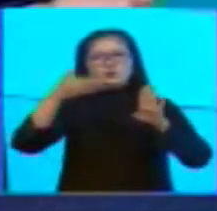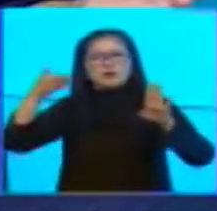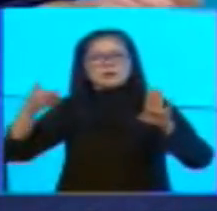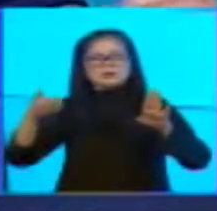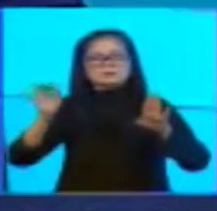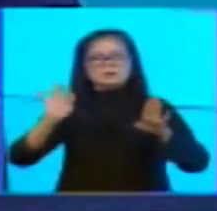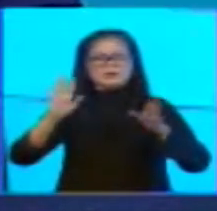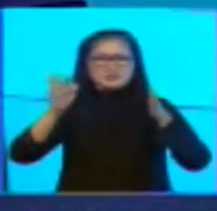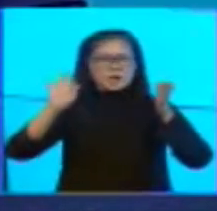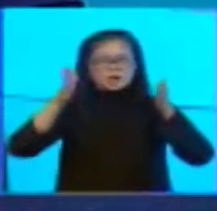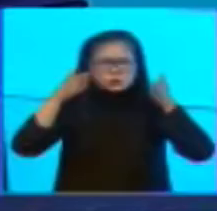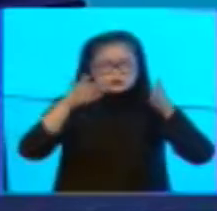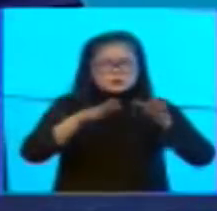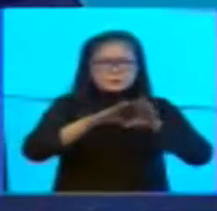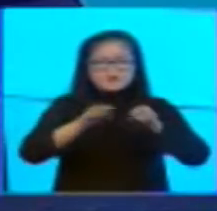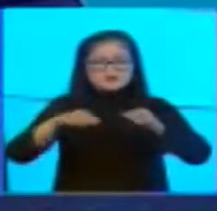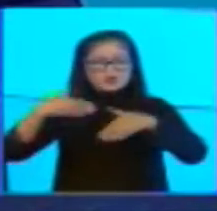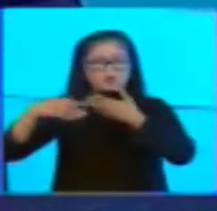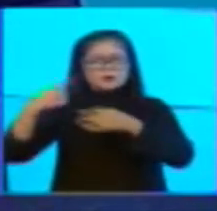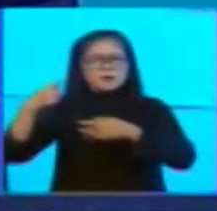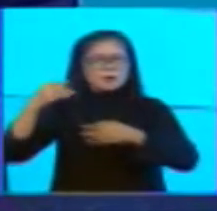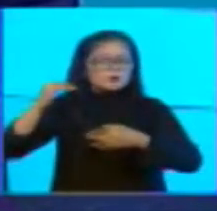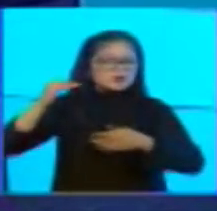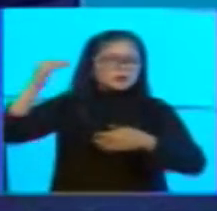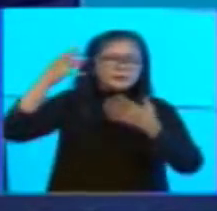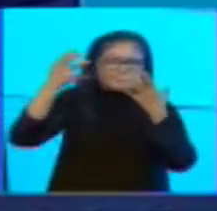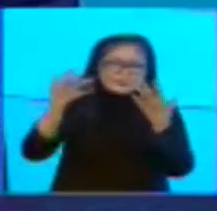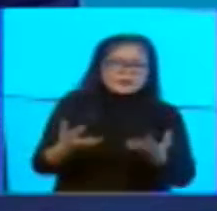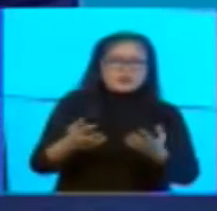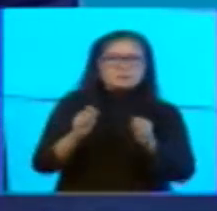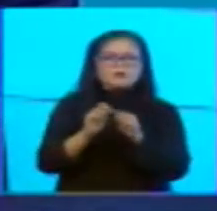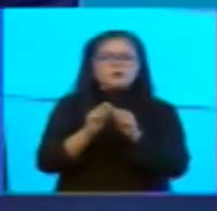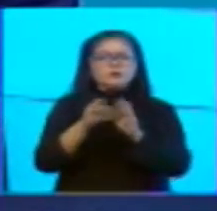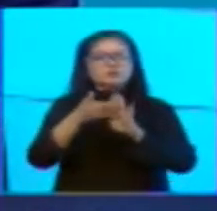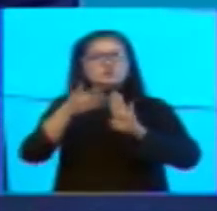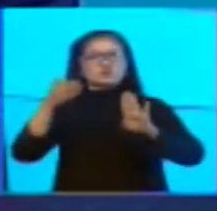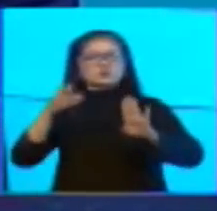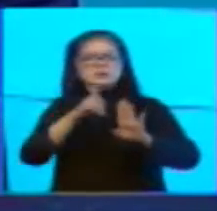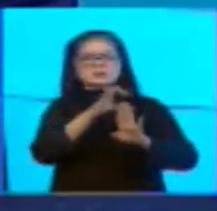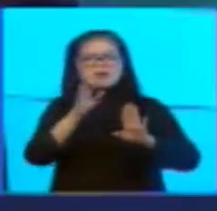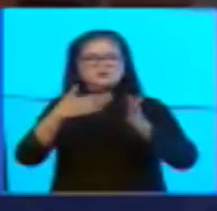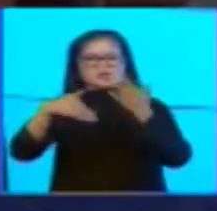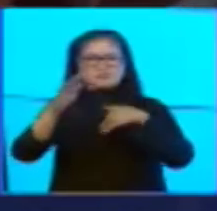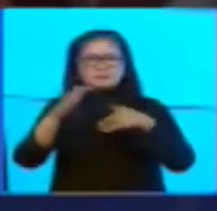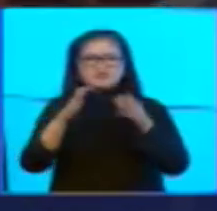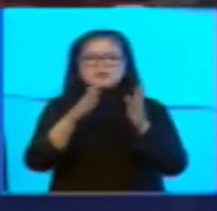yang berisiko tinggi menjadi penyebab mundurnya ratusan relawan pemulasaran jenazah.